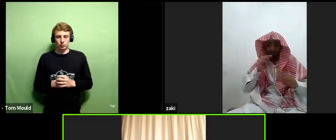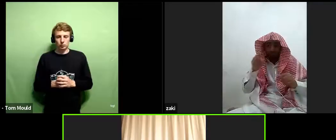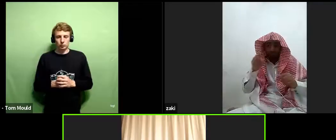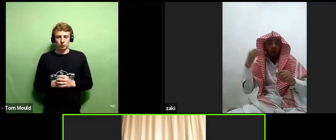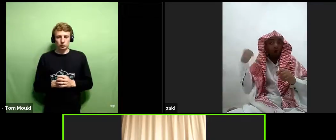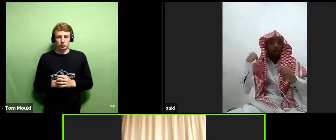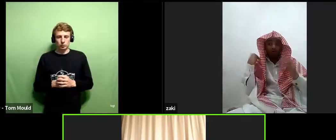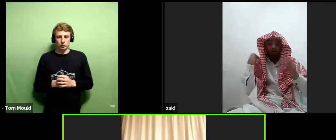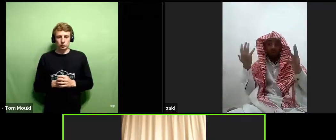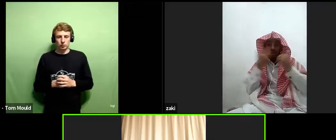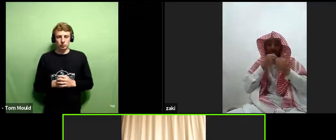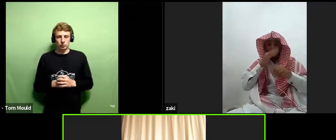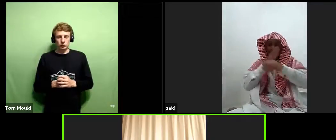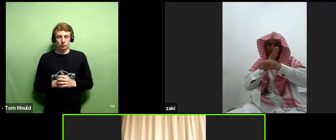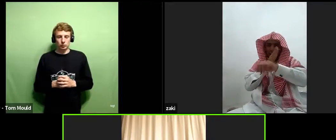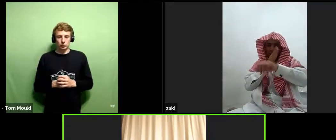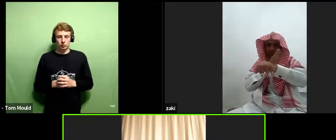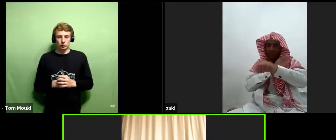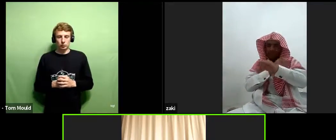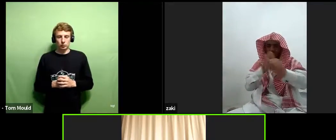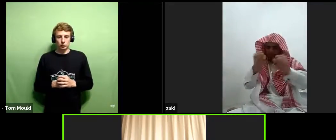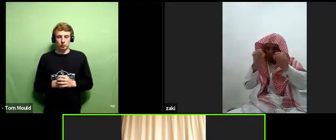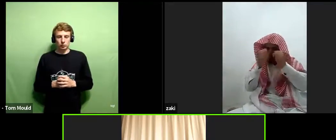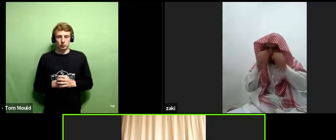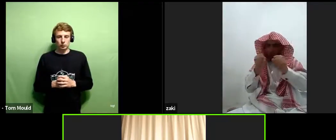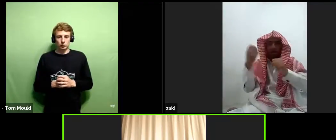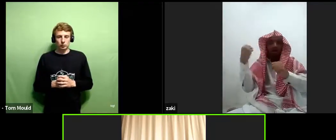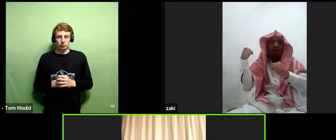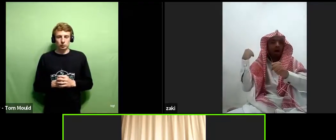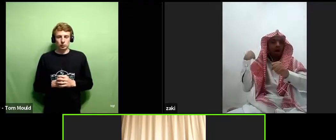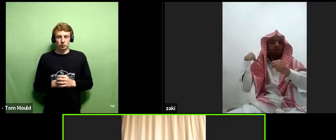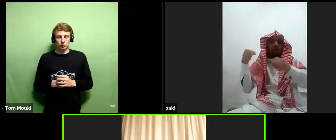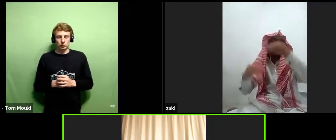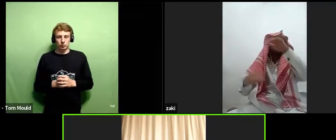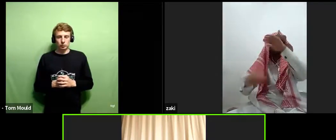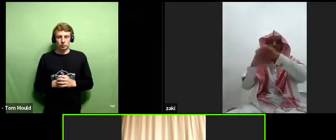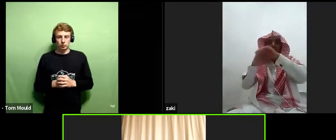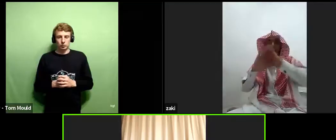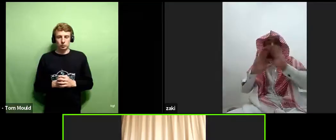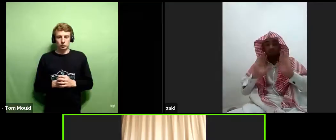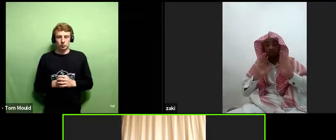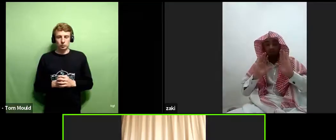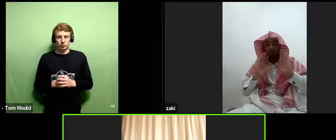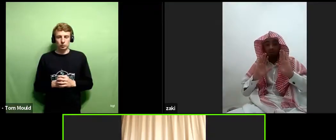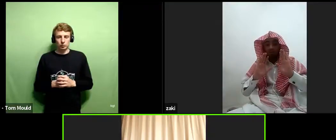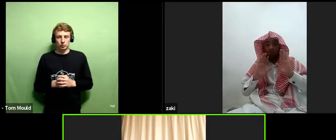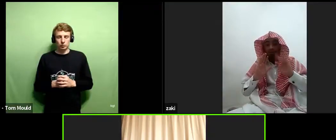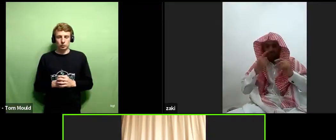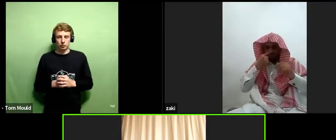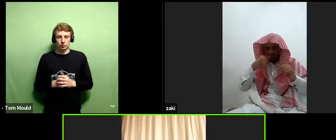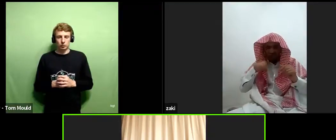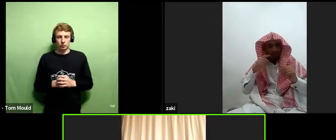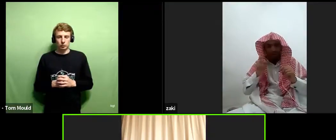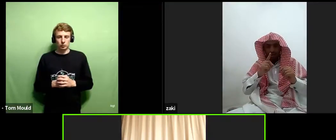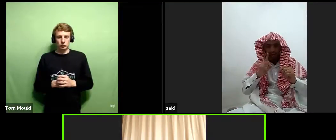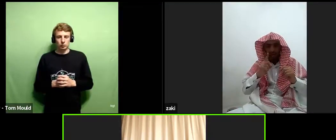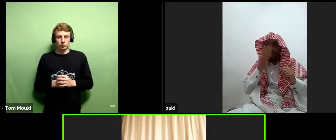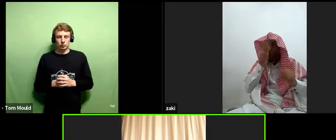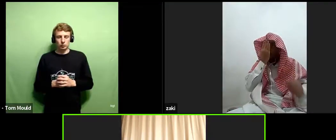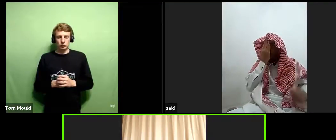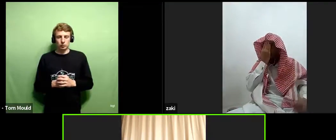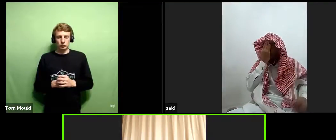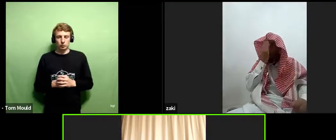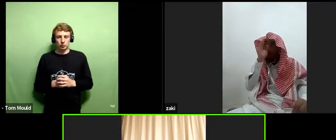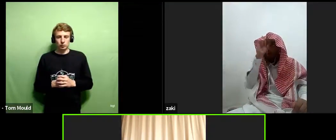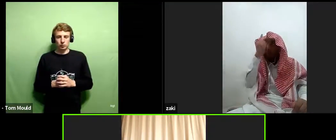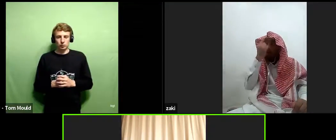التعب، فكلما زاد التعب بسبب العبادة لا بقصد الإنسان فإنه